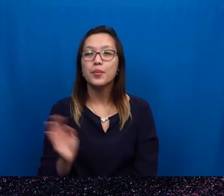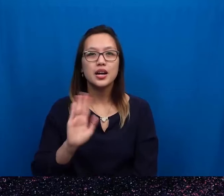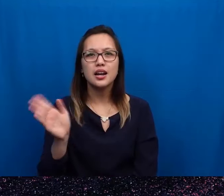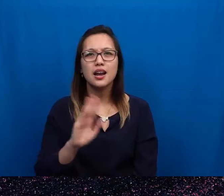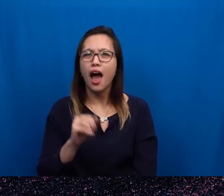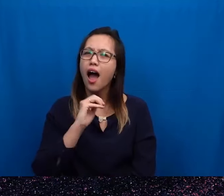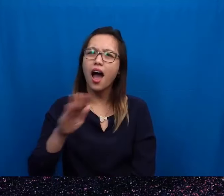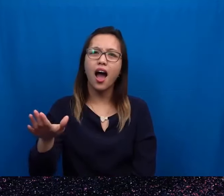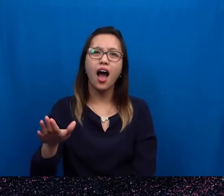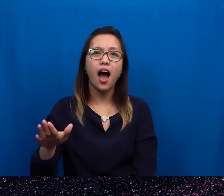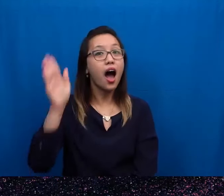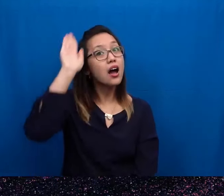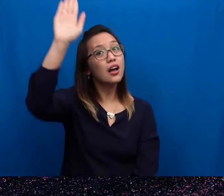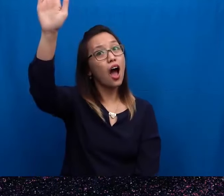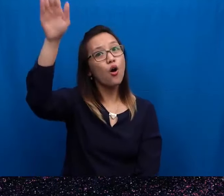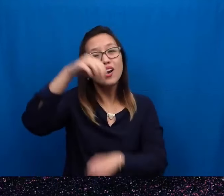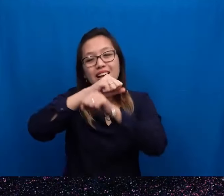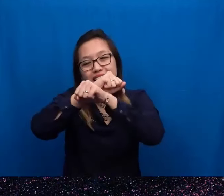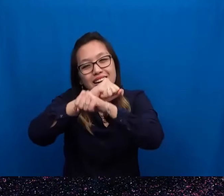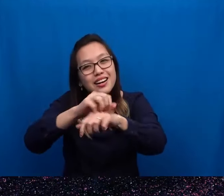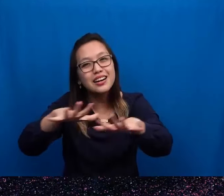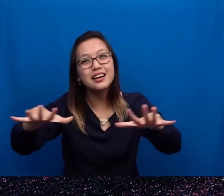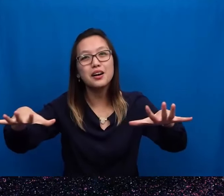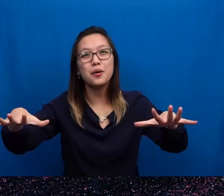tak pernah kau